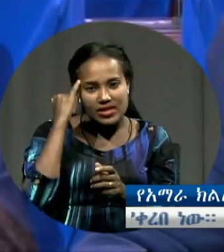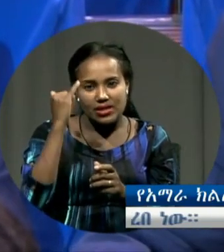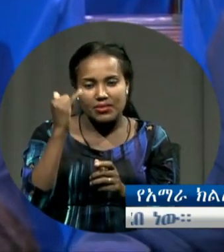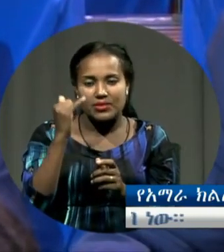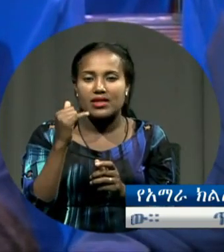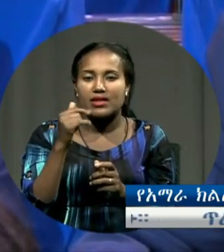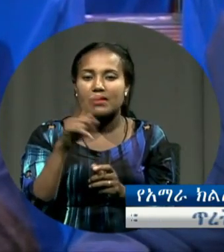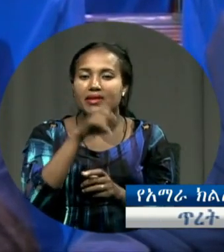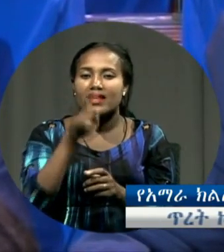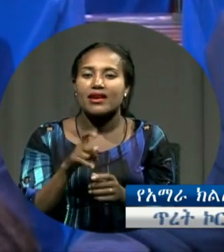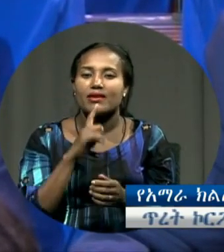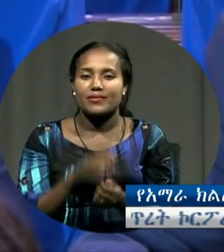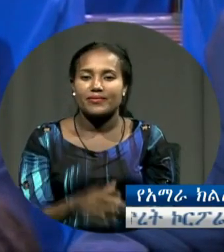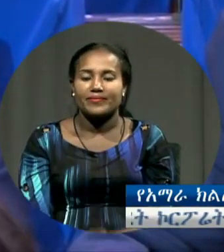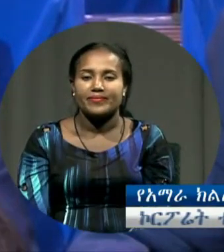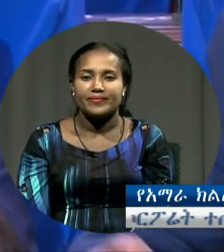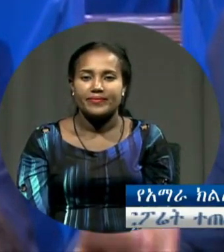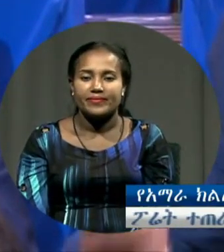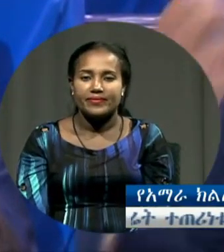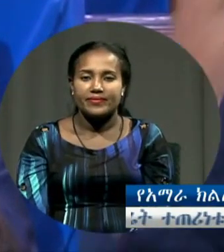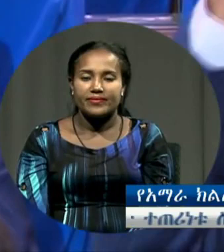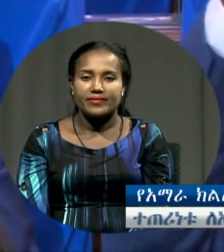ሀሳቦችን ለማንሳት ነው።